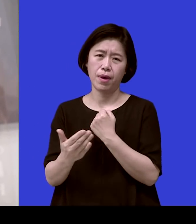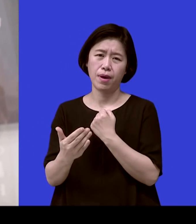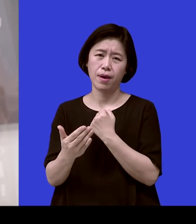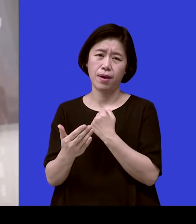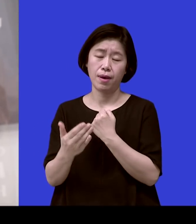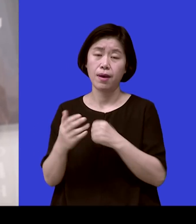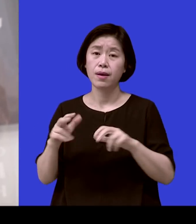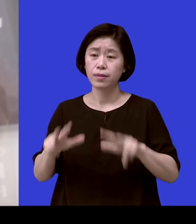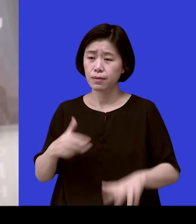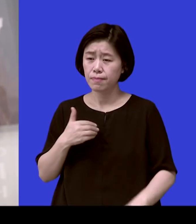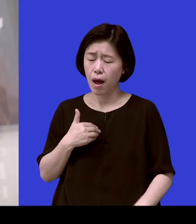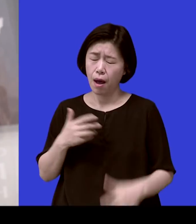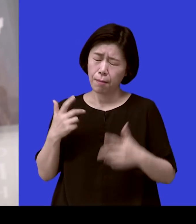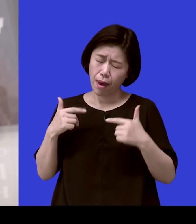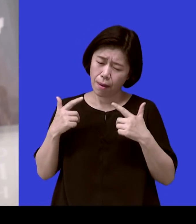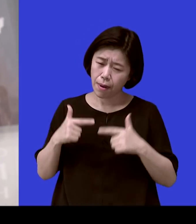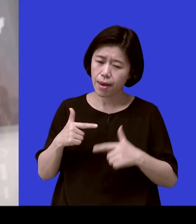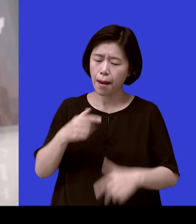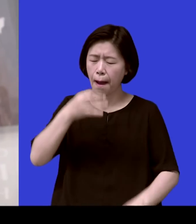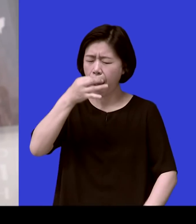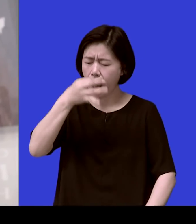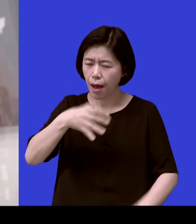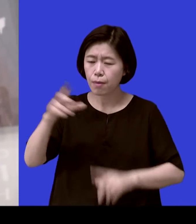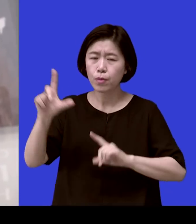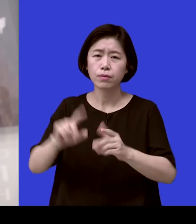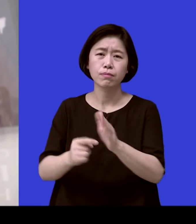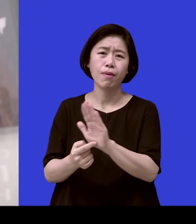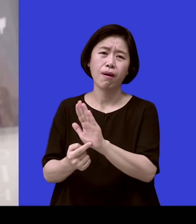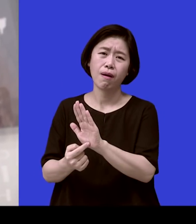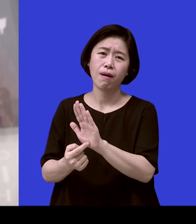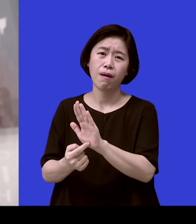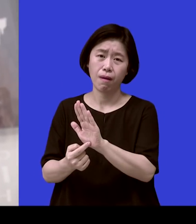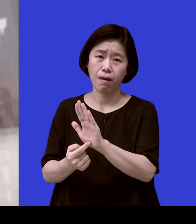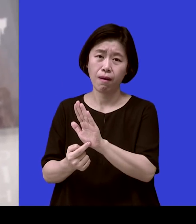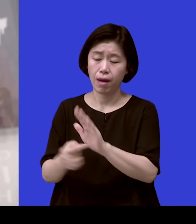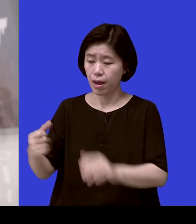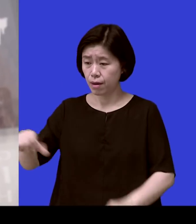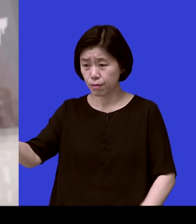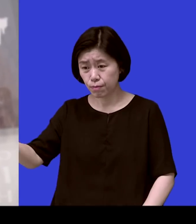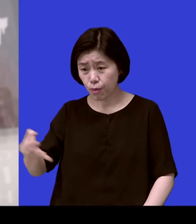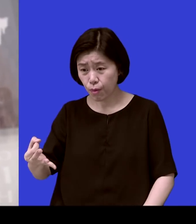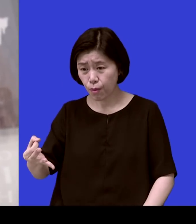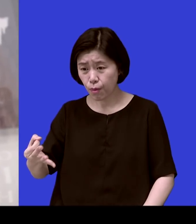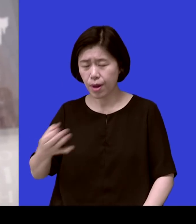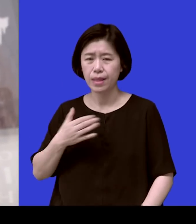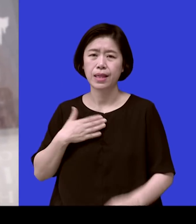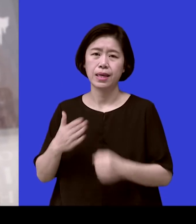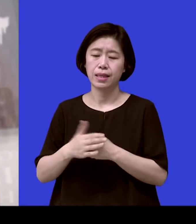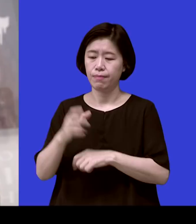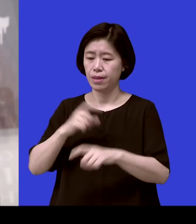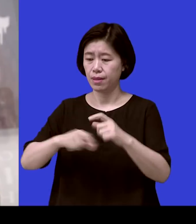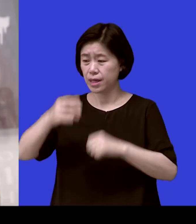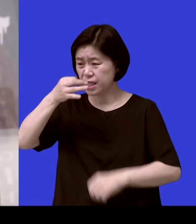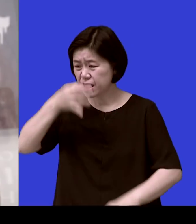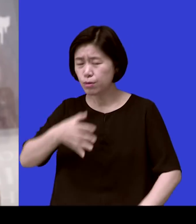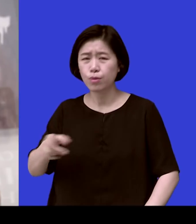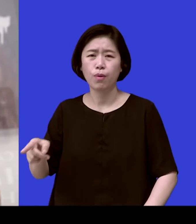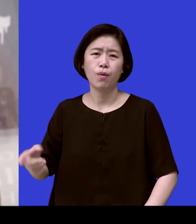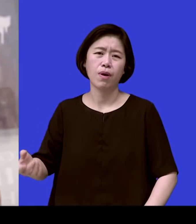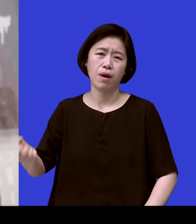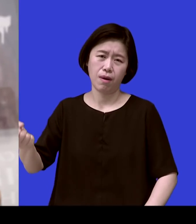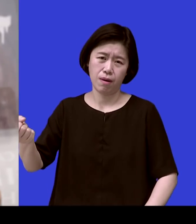이렇게 내가 매일 힘들어하는 거, 그래서 아이가 많이 힘들다는데 그런